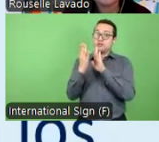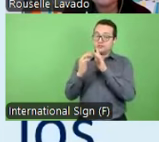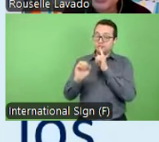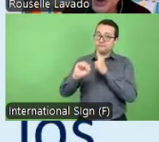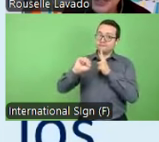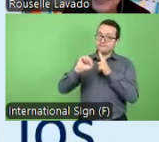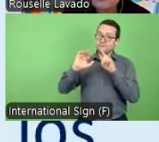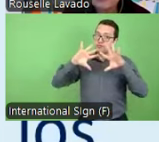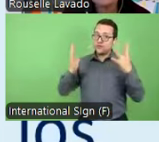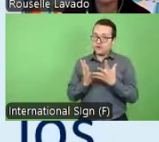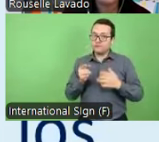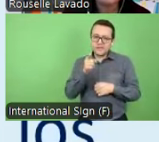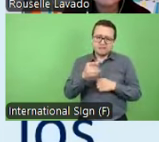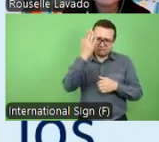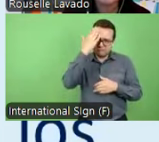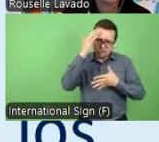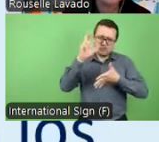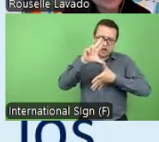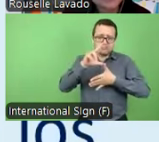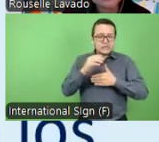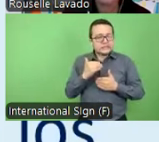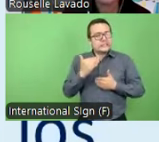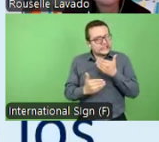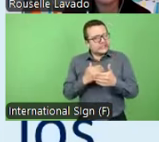des Amériques montre l'exemple en démontrant qu'il est